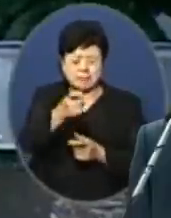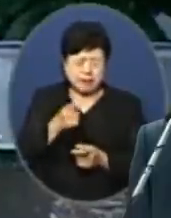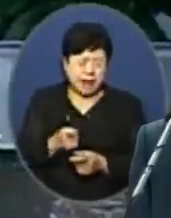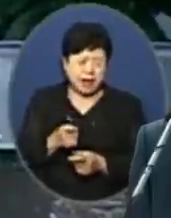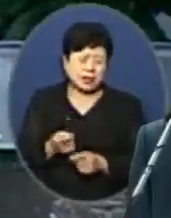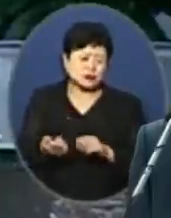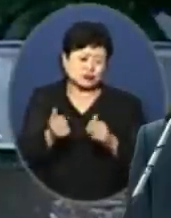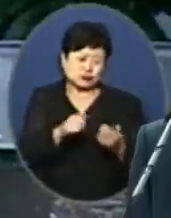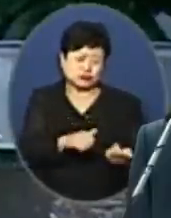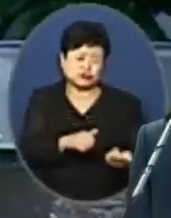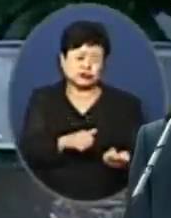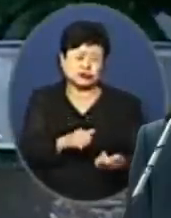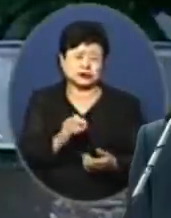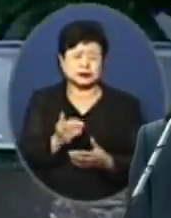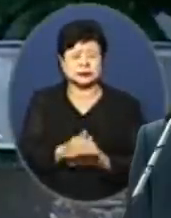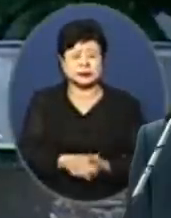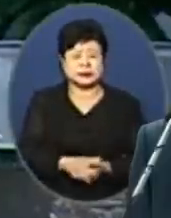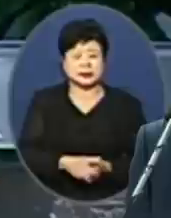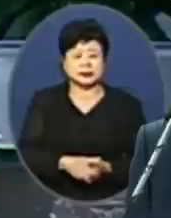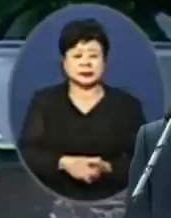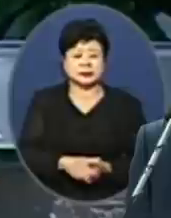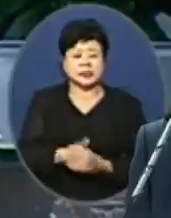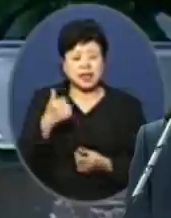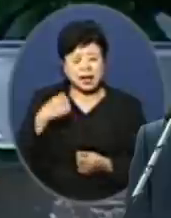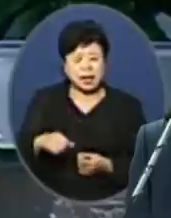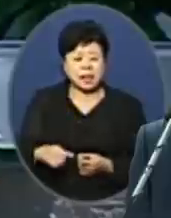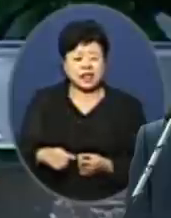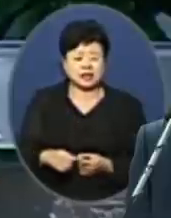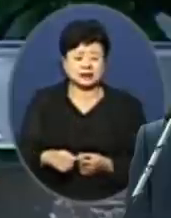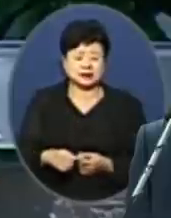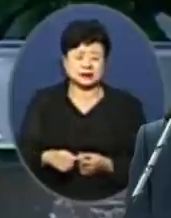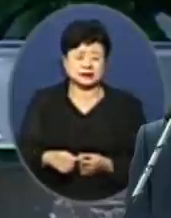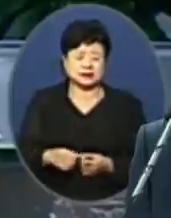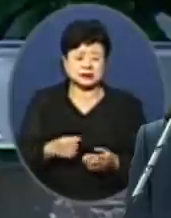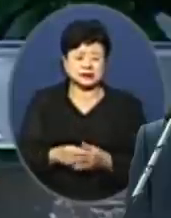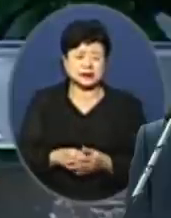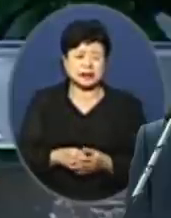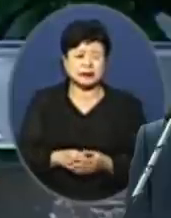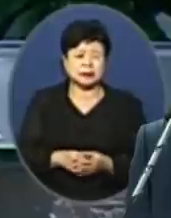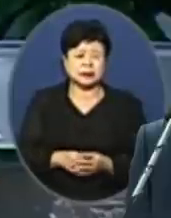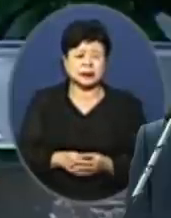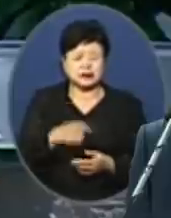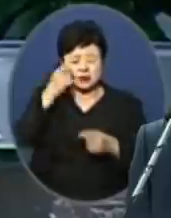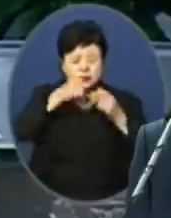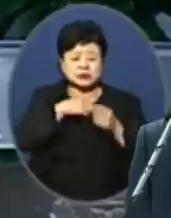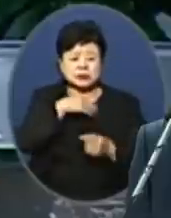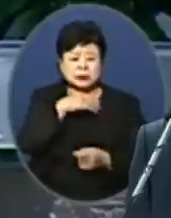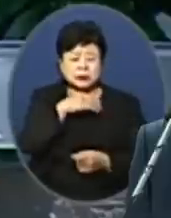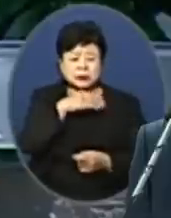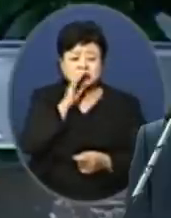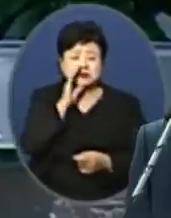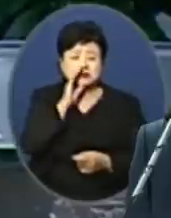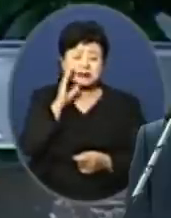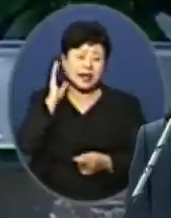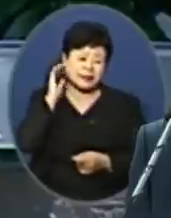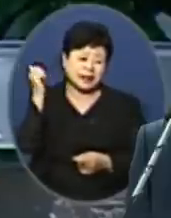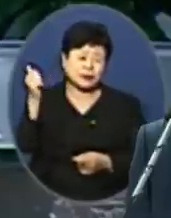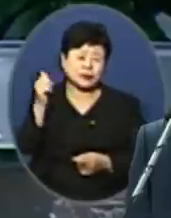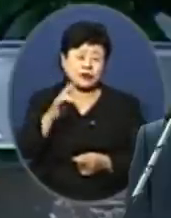총살형에 처하도록 언도를 받았습니다. 아무도 그 죄를 용서해 줄 수 없으나